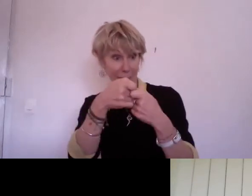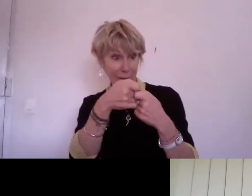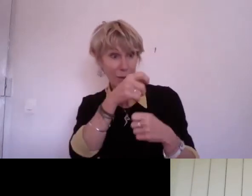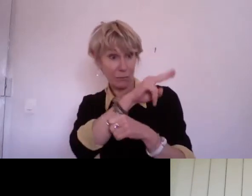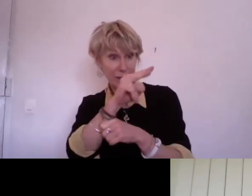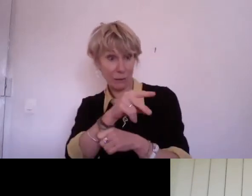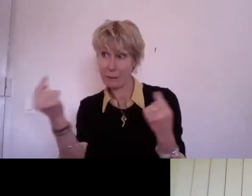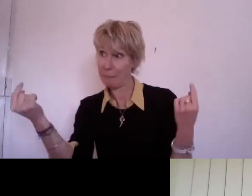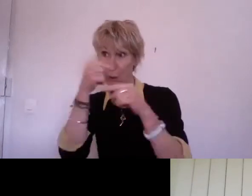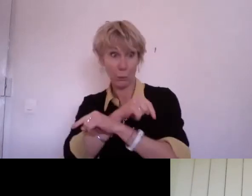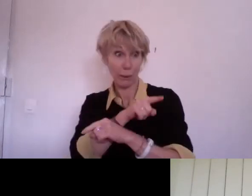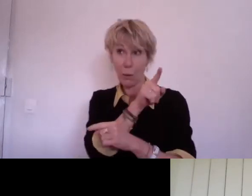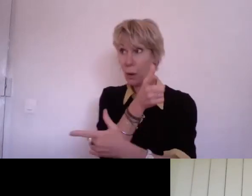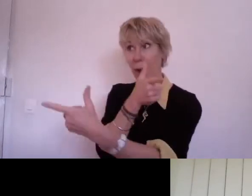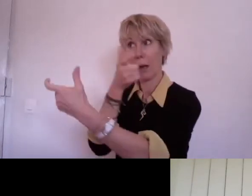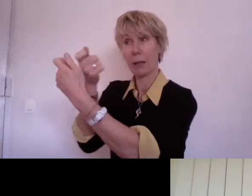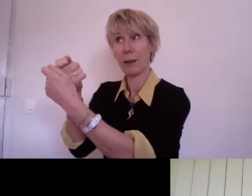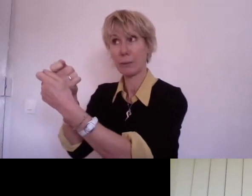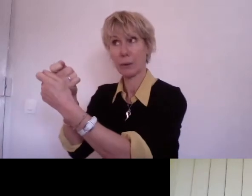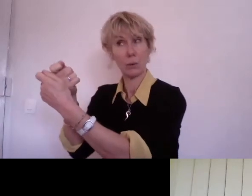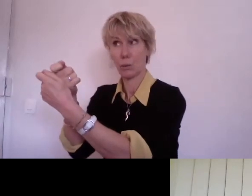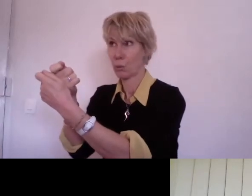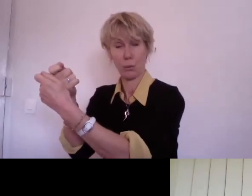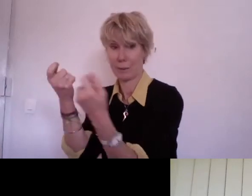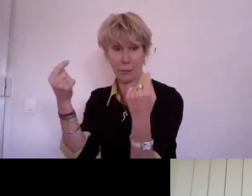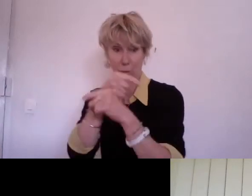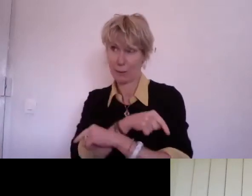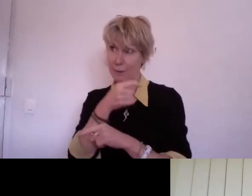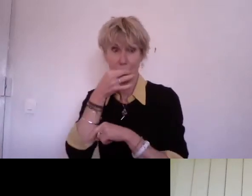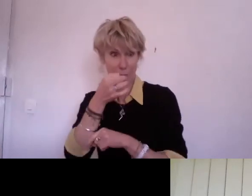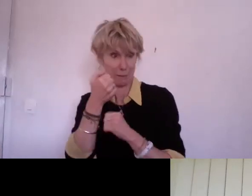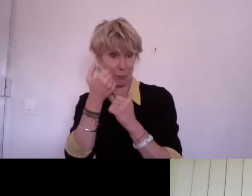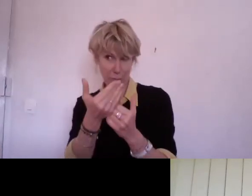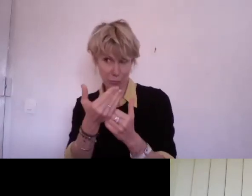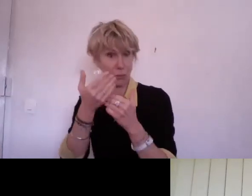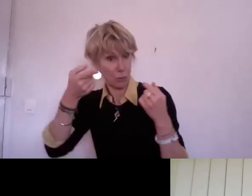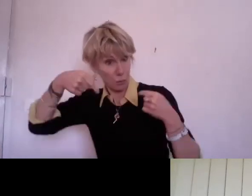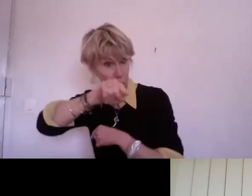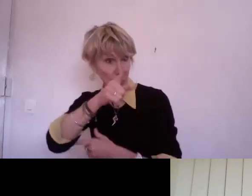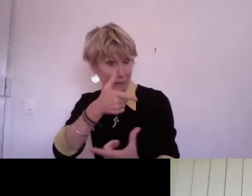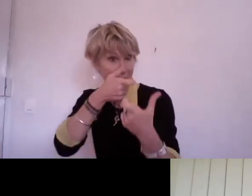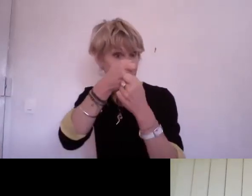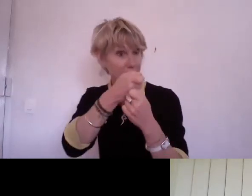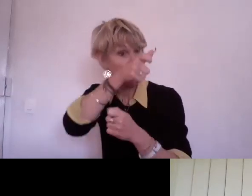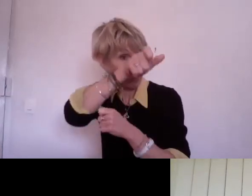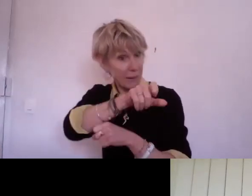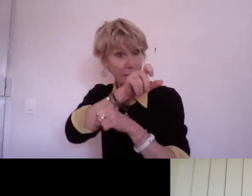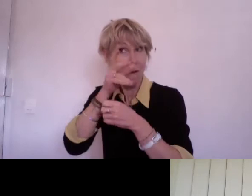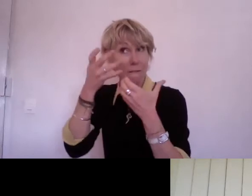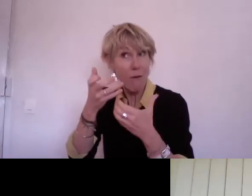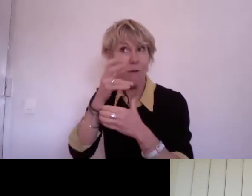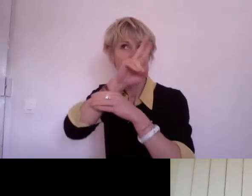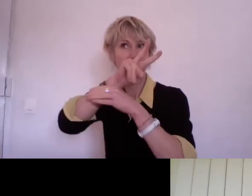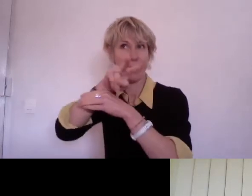qui doivent s'adapter aux visites. Donc, je trouve que ça, c'est important. Et prochainement, nous